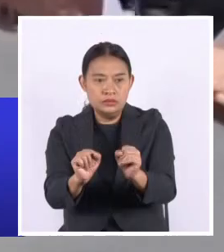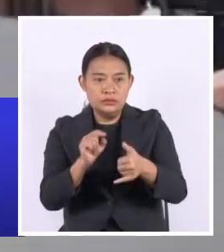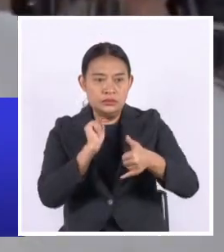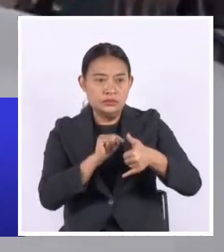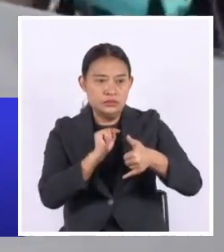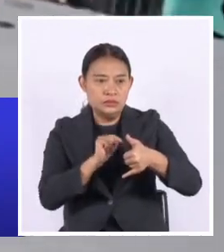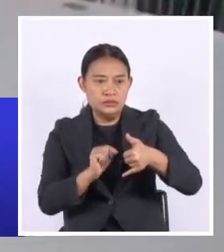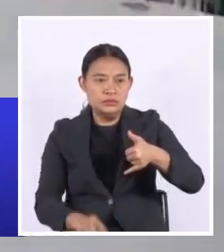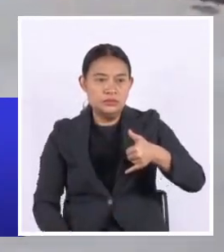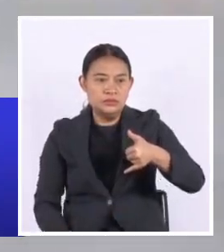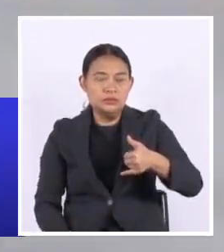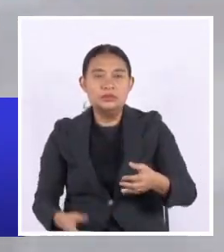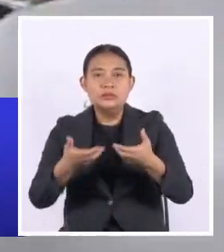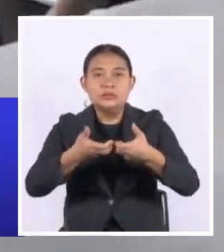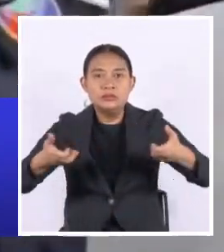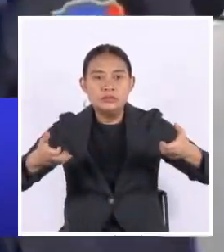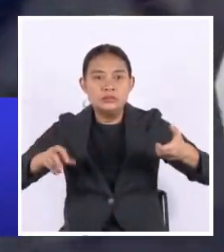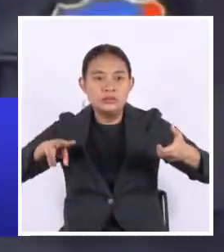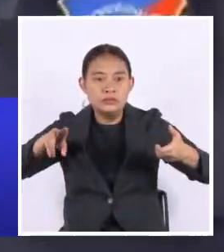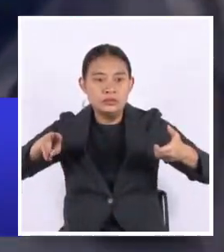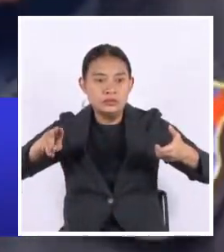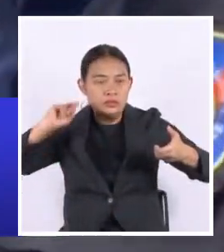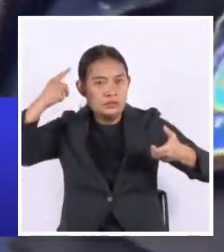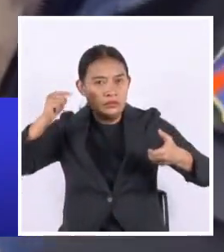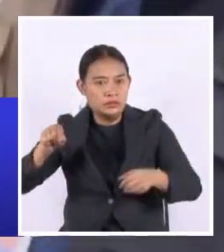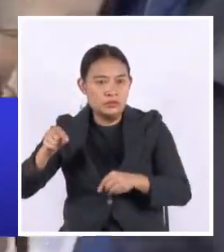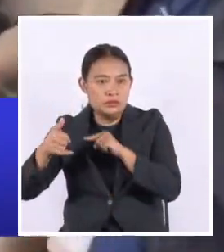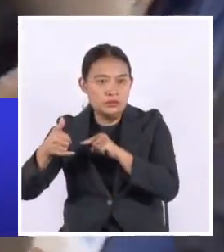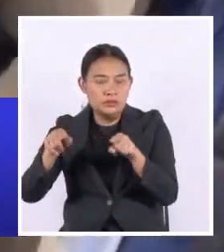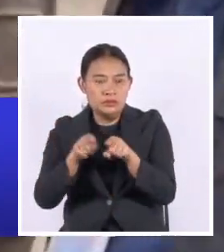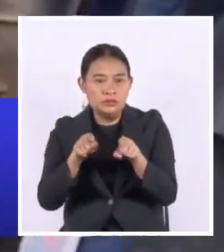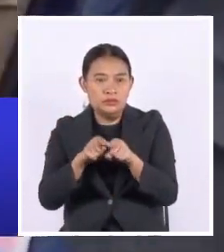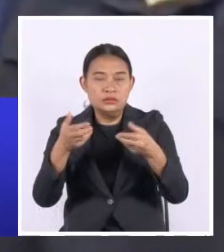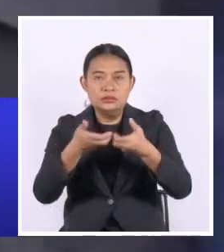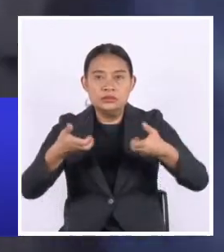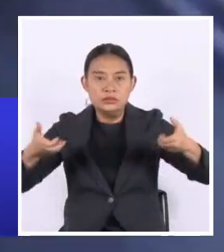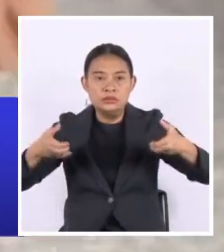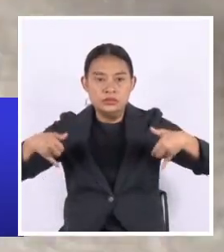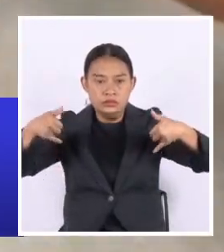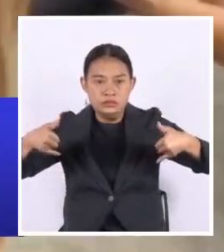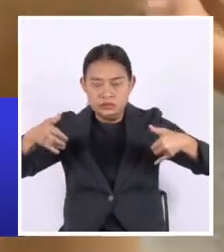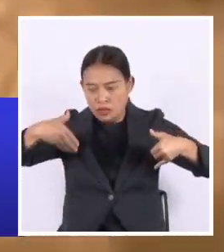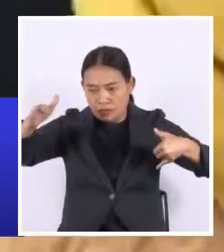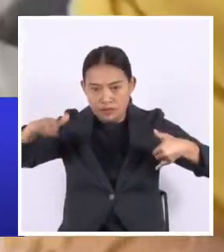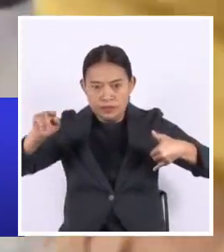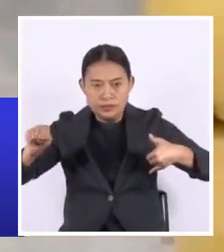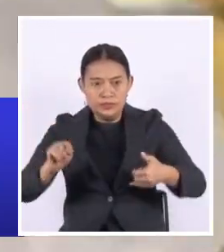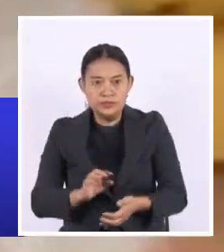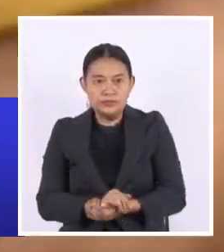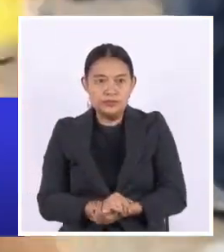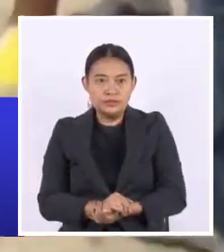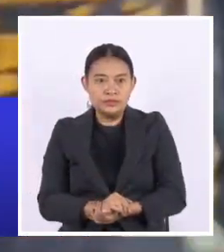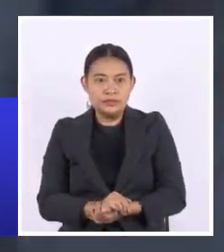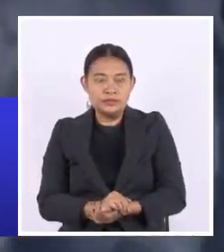ได้ก็ต้องแยกเมียด้วยเดี๋ยวมันจะมีอีกภาพนึงค่ะตู่คะที่จะต้องแยกเมียออกไปก่อนอะไรอย่างเงี้ยนะคะเนี่ยค่ะ